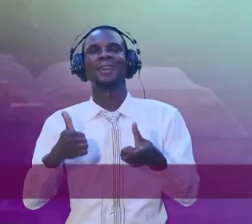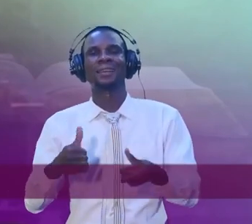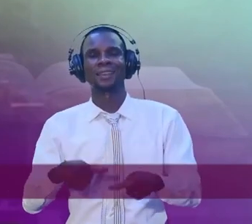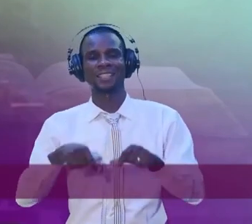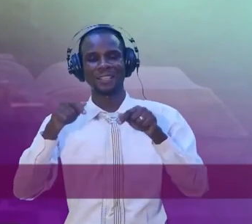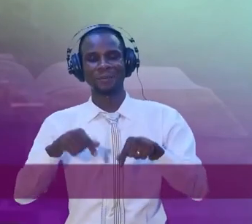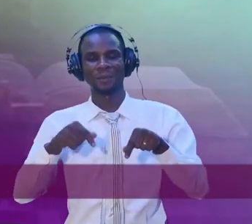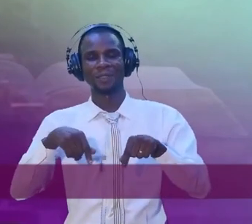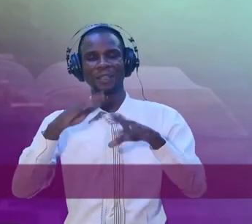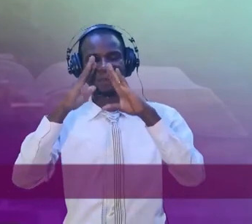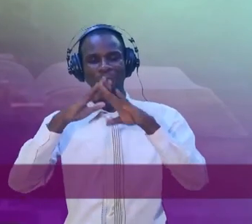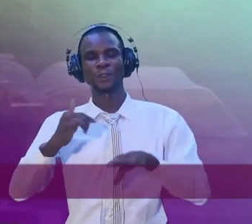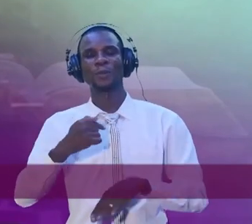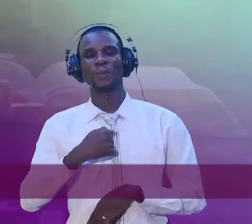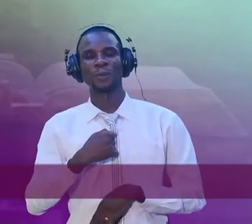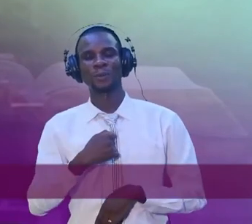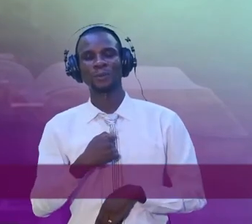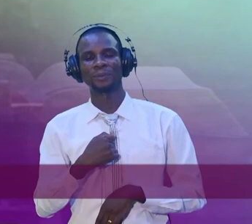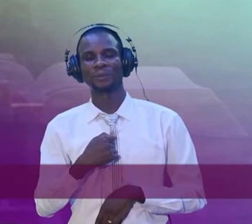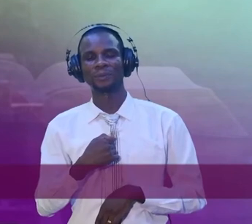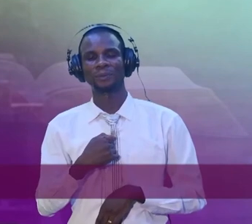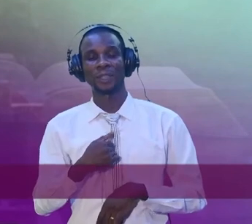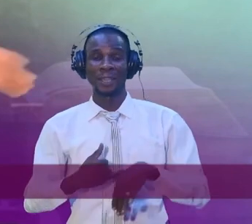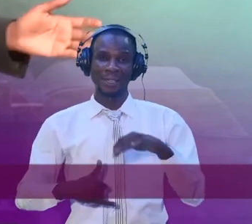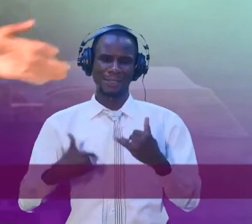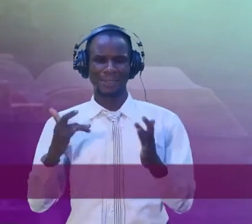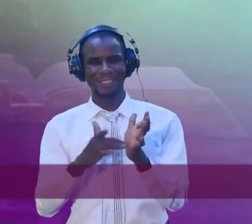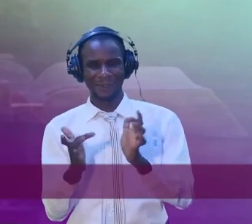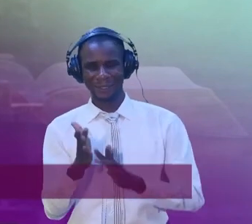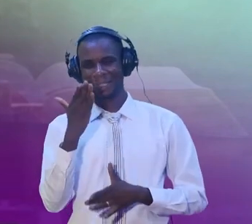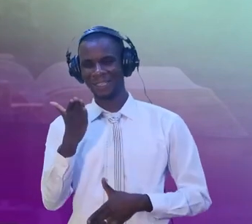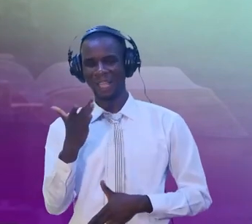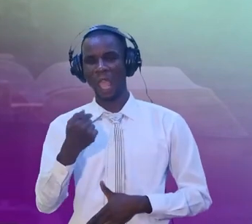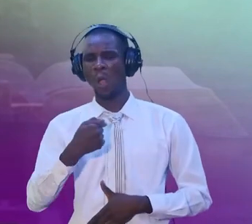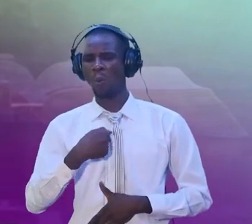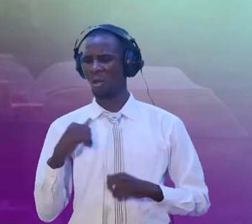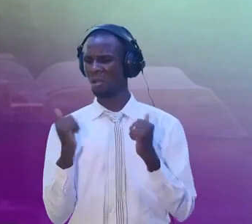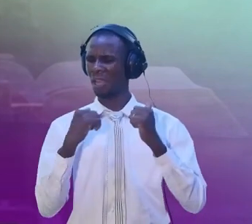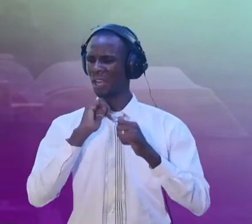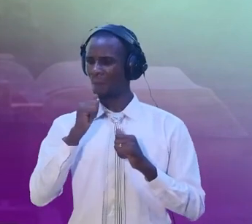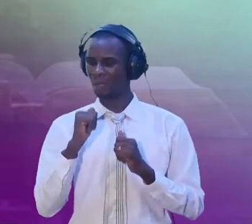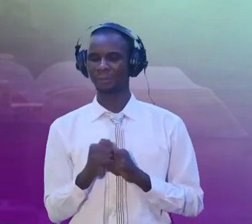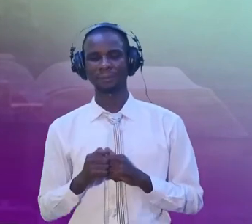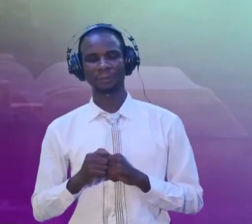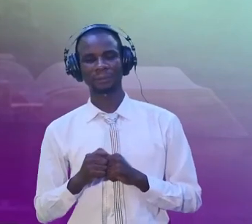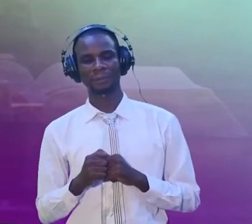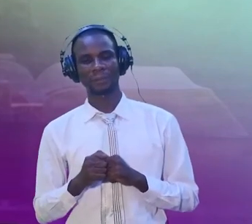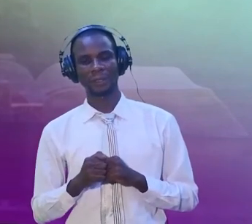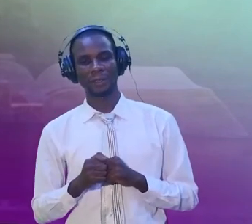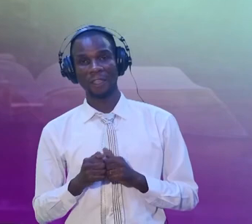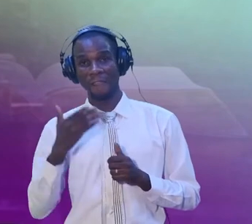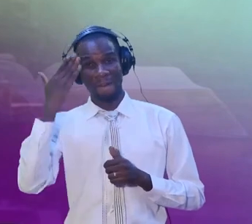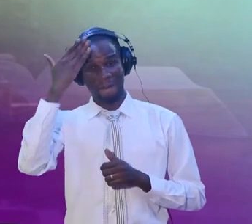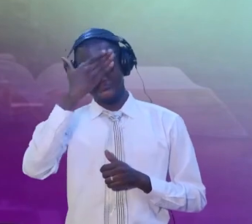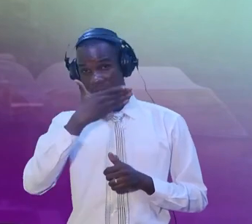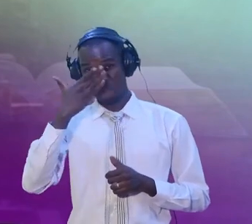mwisho, yule anakaa katika moyo wako sasa. Akiwa pale, huna